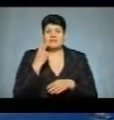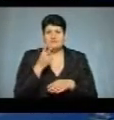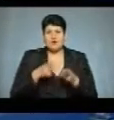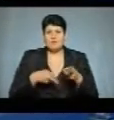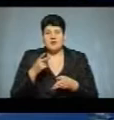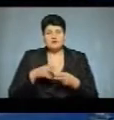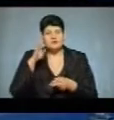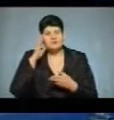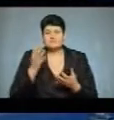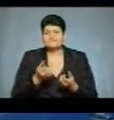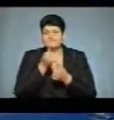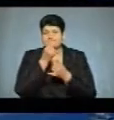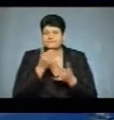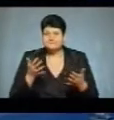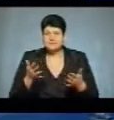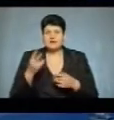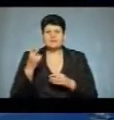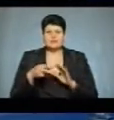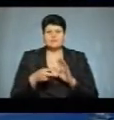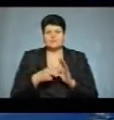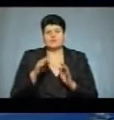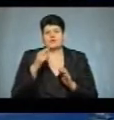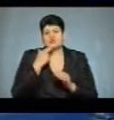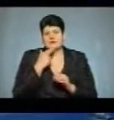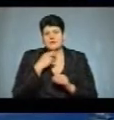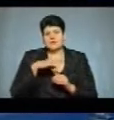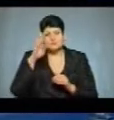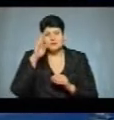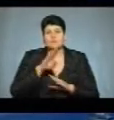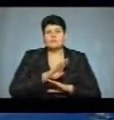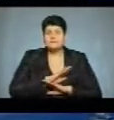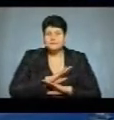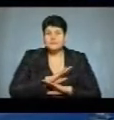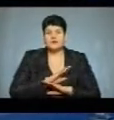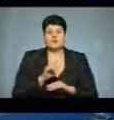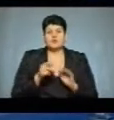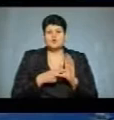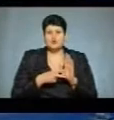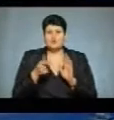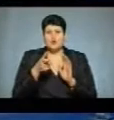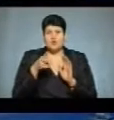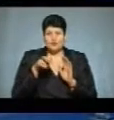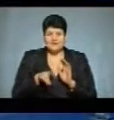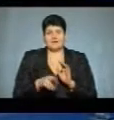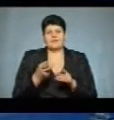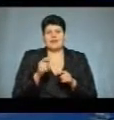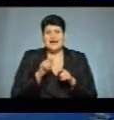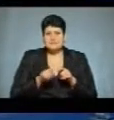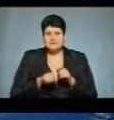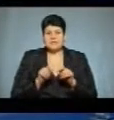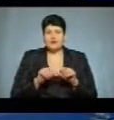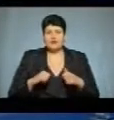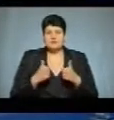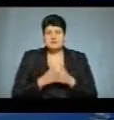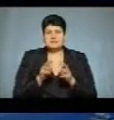хлопчика не врятували. 27 червня Роман Кулак помер. 7 грудня 2017 року клінічно-експертна комісія Міністерства